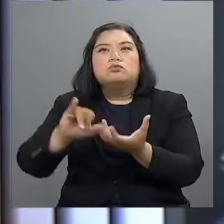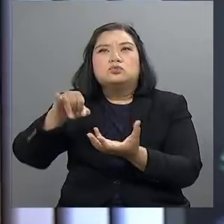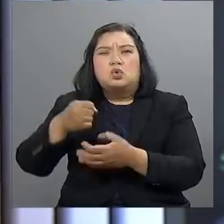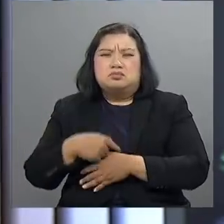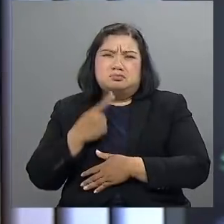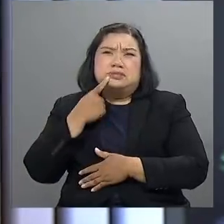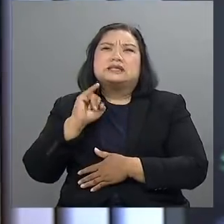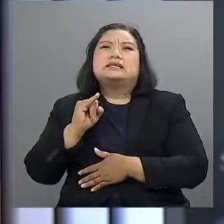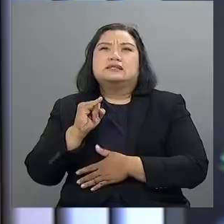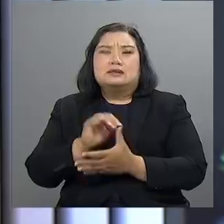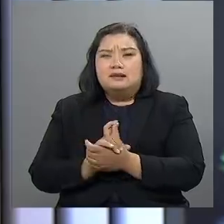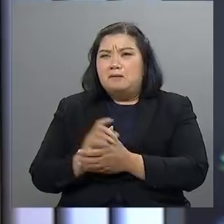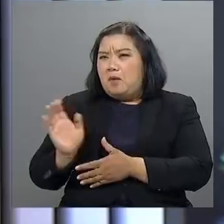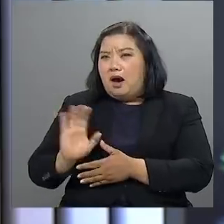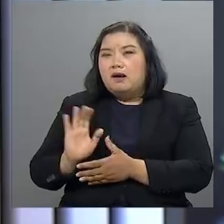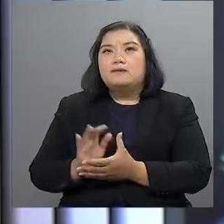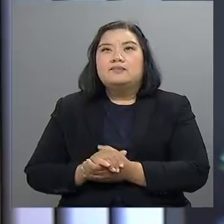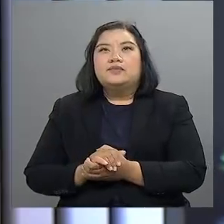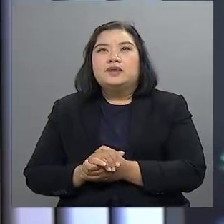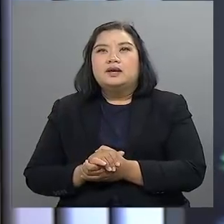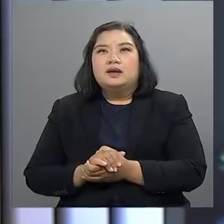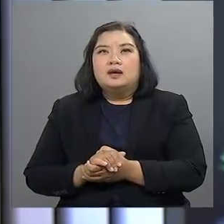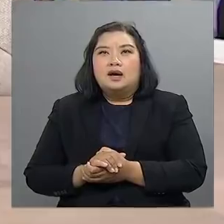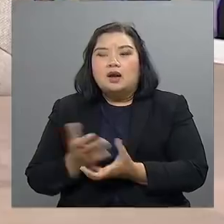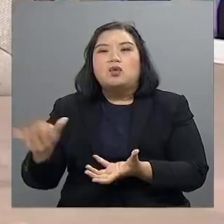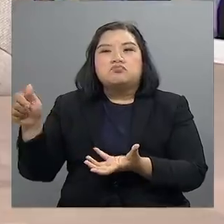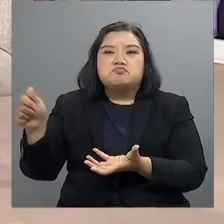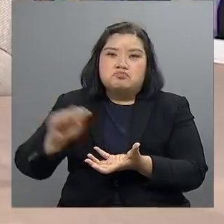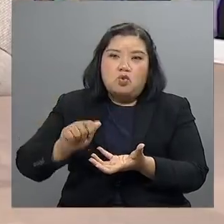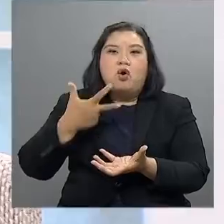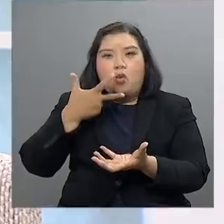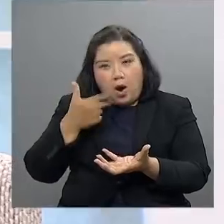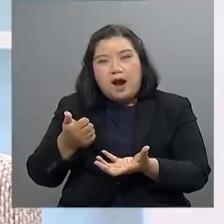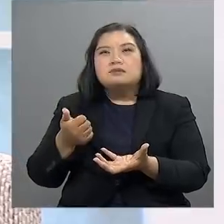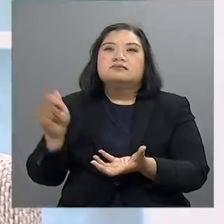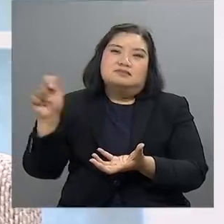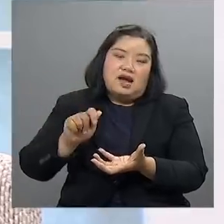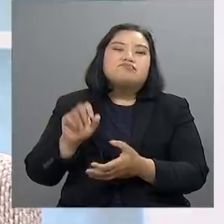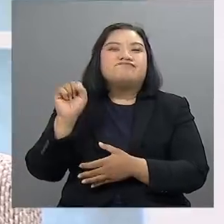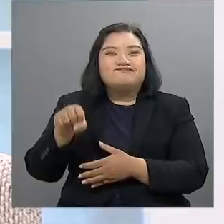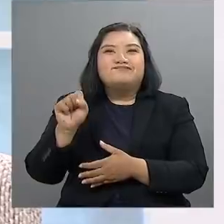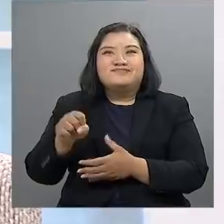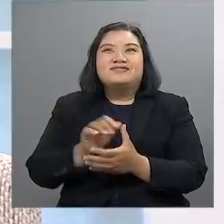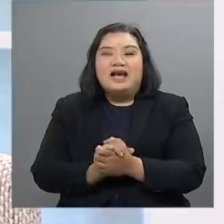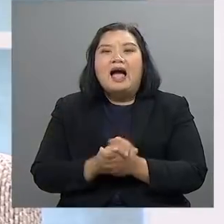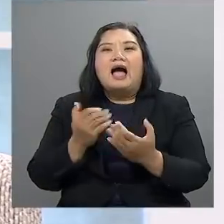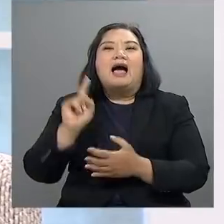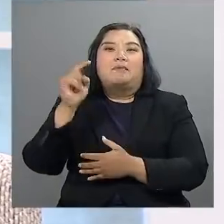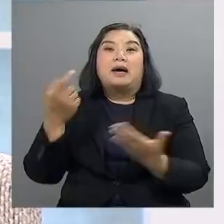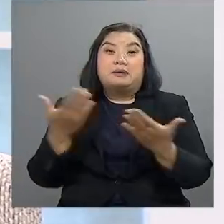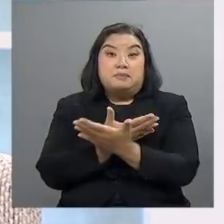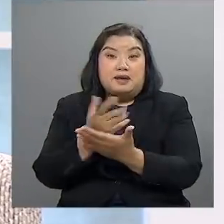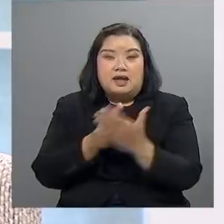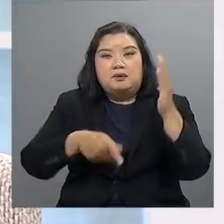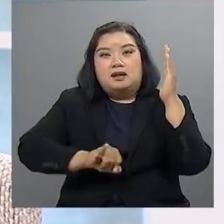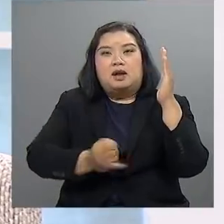จืดเลยมันไม่มีรสชาติไง ก็ต้องปรุงสักหน่อยใช่ไหมใส่นิดหนึ่งคุณผู้ชมครับเปลี่ยนบรรยากาศไปที่จังหวัดประจวบคีรีขันธ์นะครับ